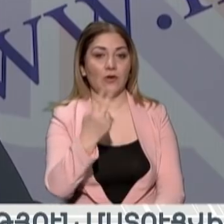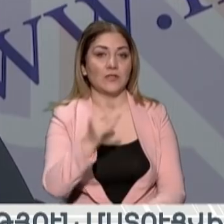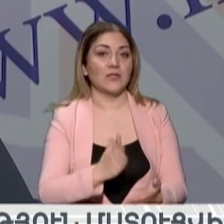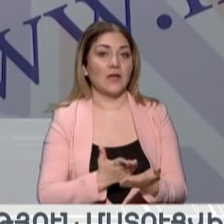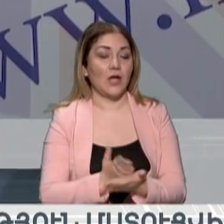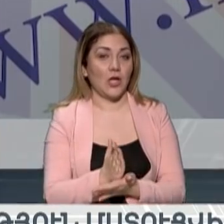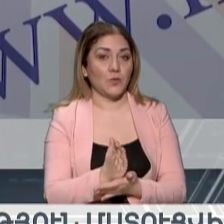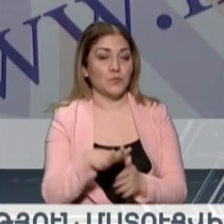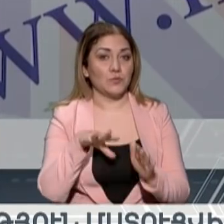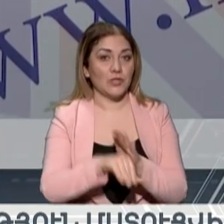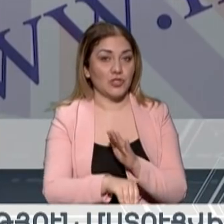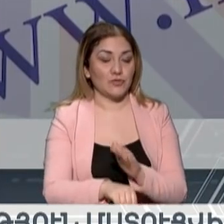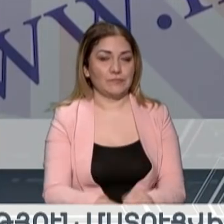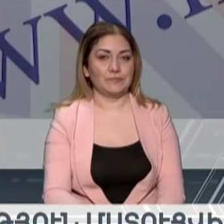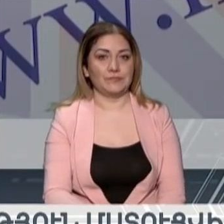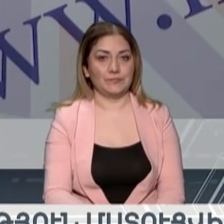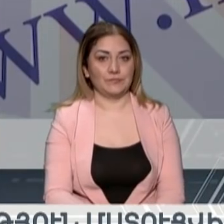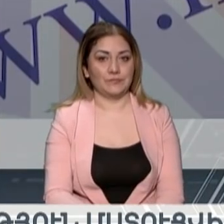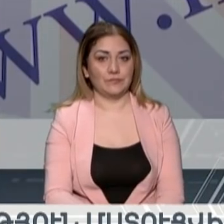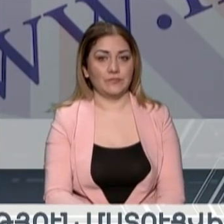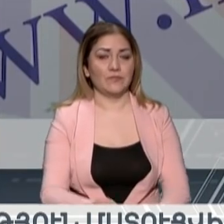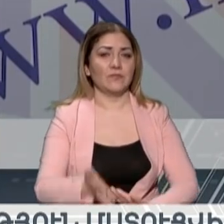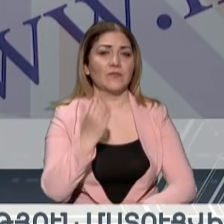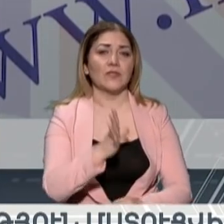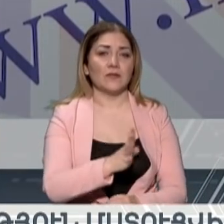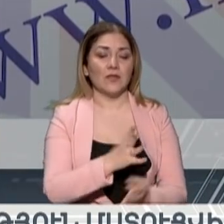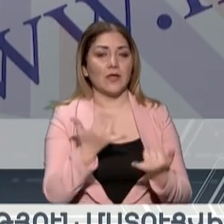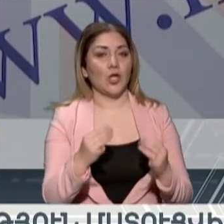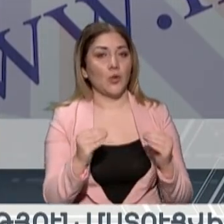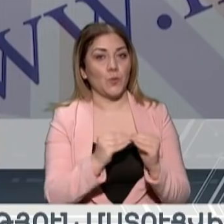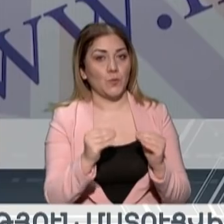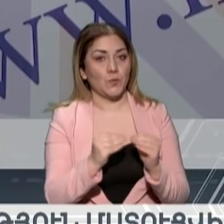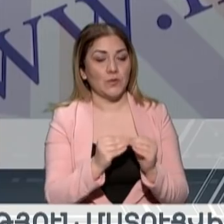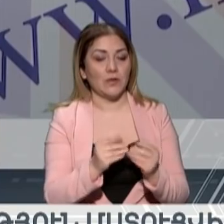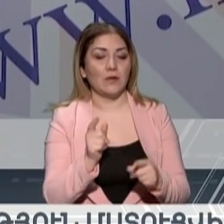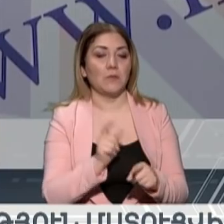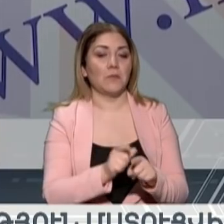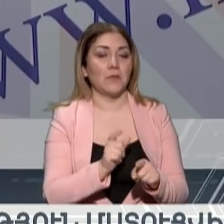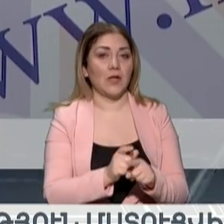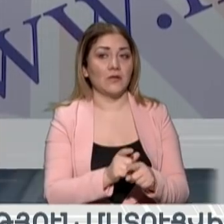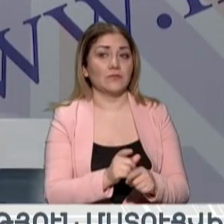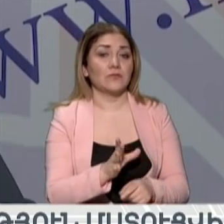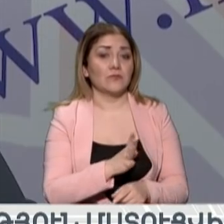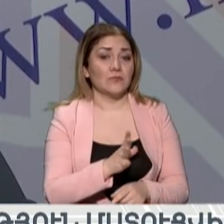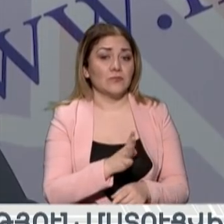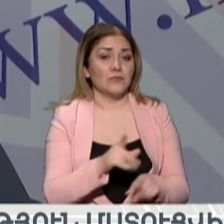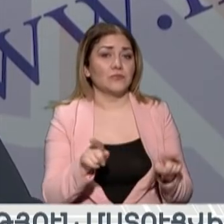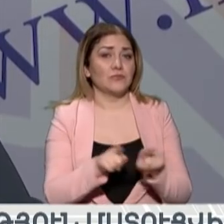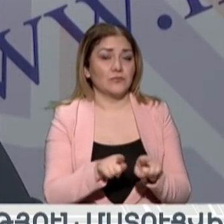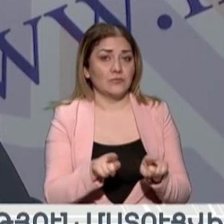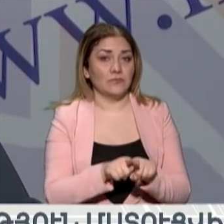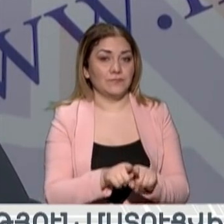մեջ կարծես թե կար և շարունակում է լինել այնպիսի միտում, որ շատ դեպքերում տպավորություն